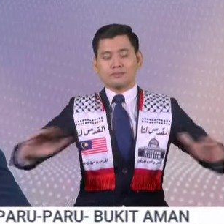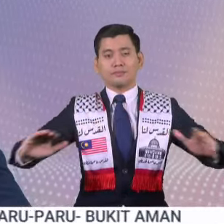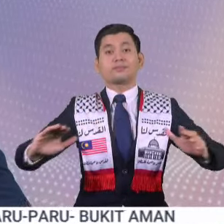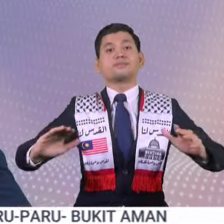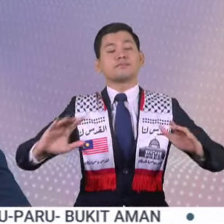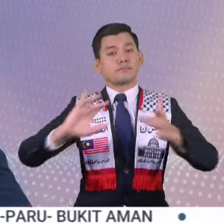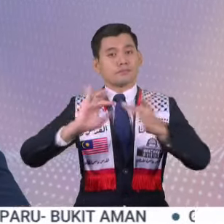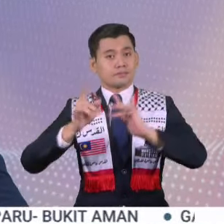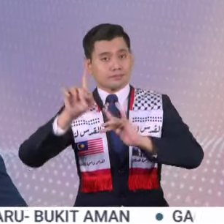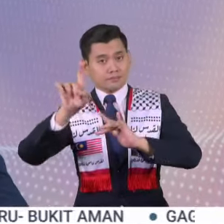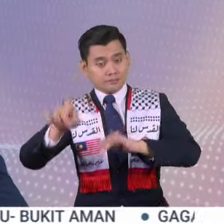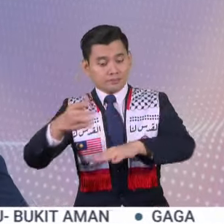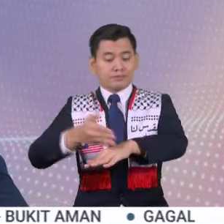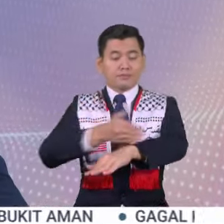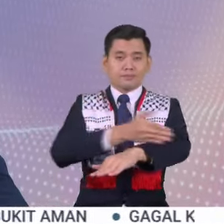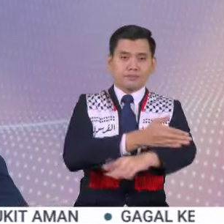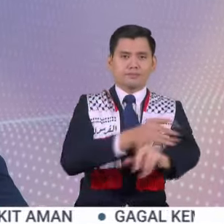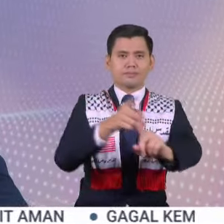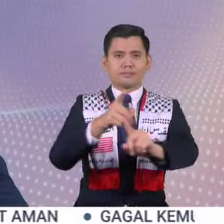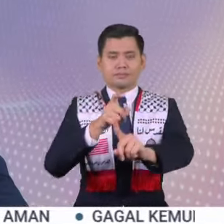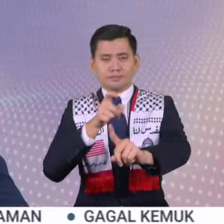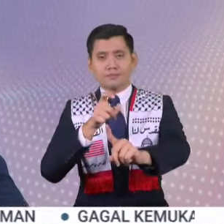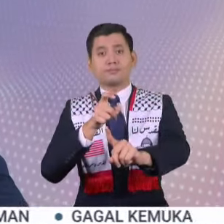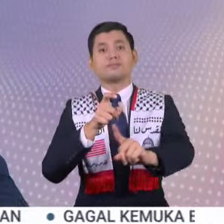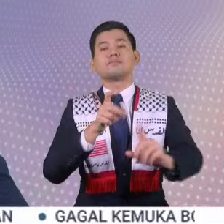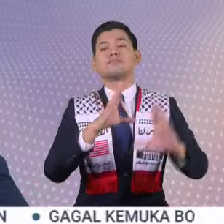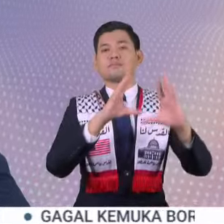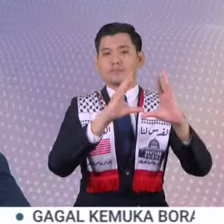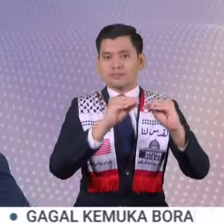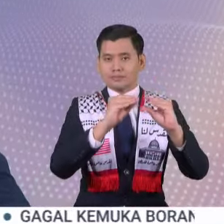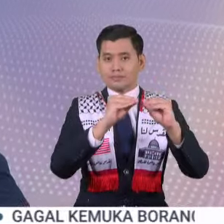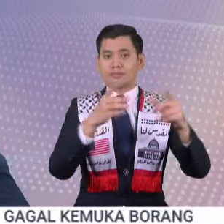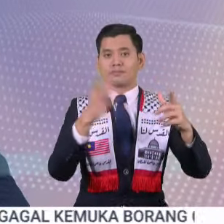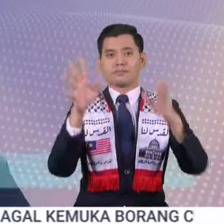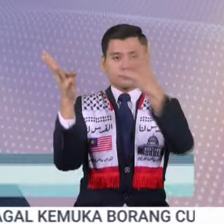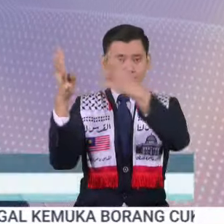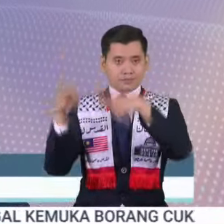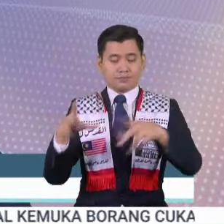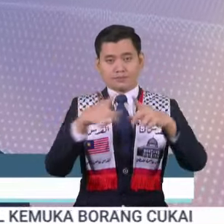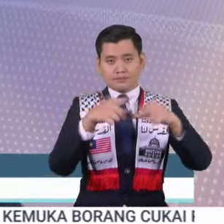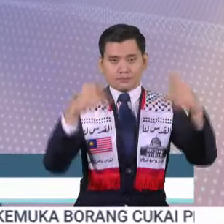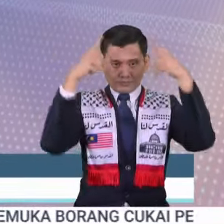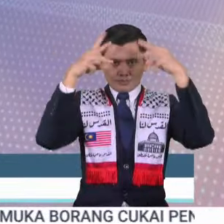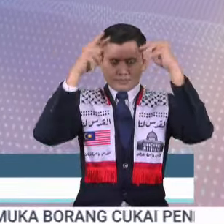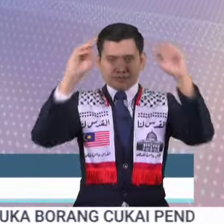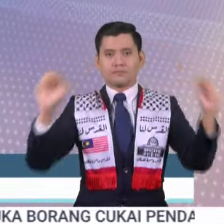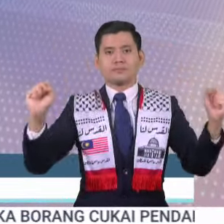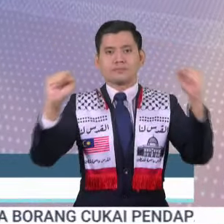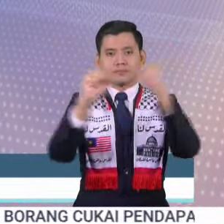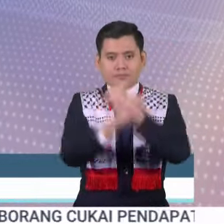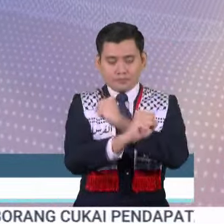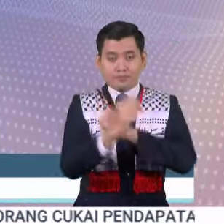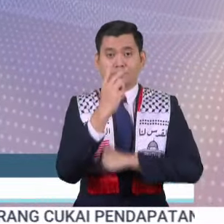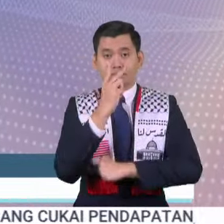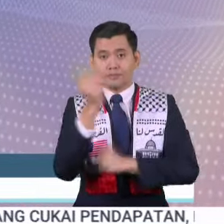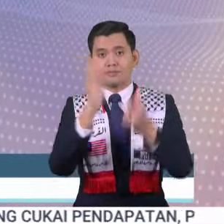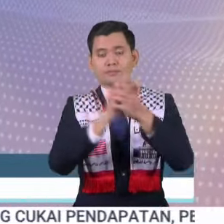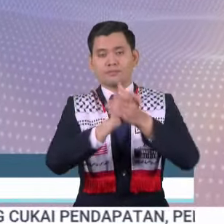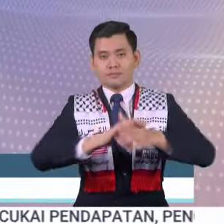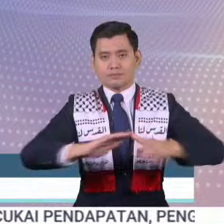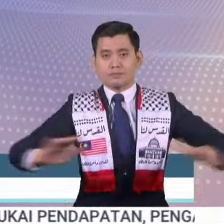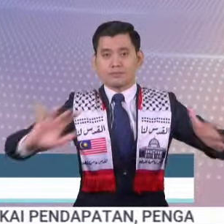rakyat atkan menerusi sidang kemuncak peringatan ASEAN jepun Perdana Menteri berkata cabaran mengekalkan keselamatan cber akan